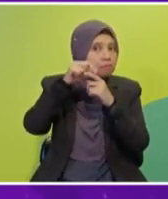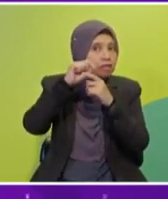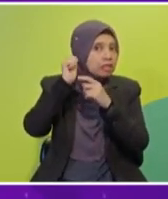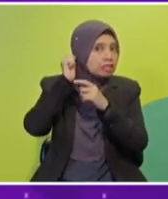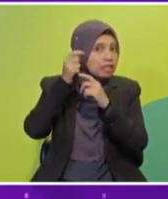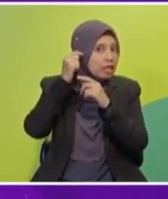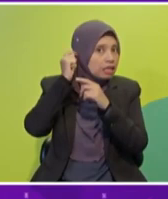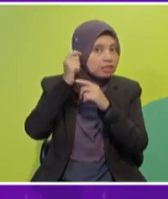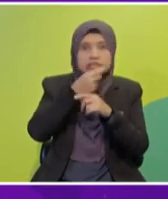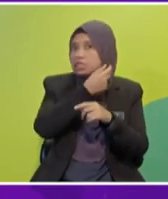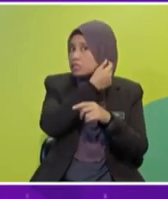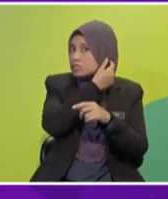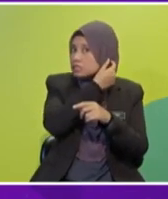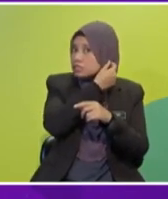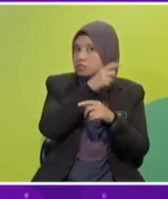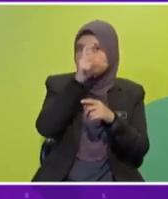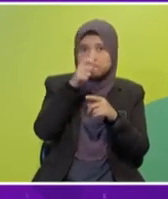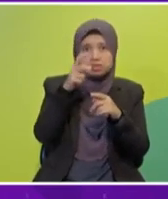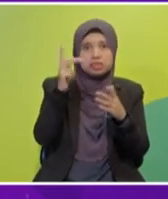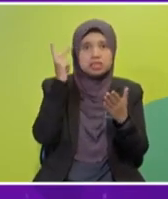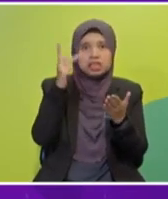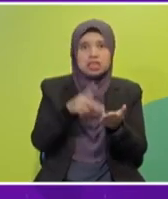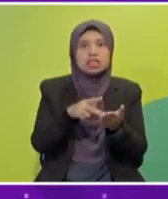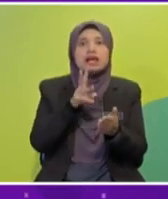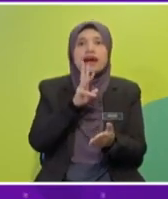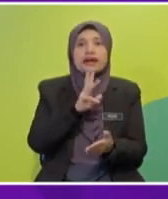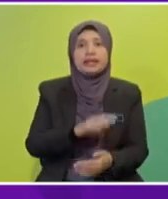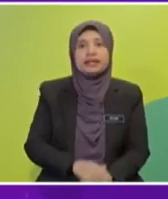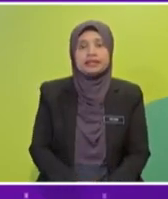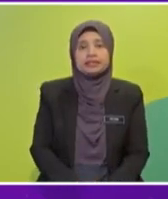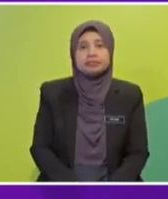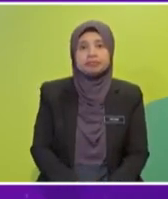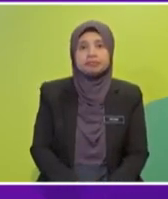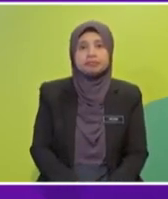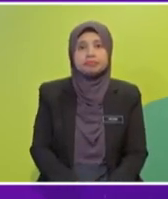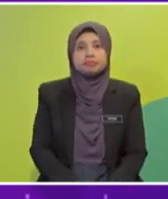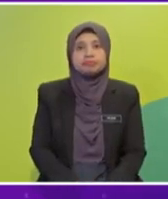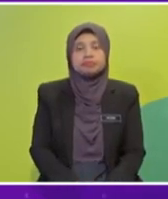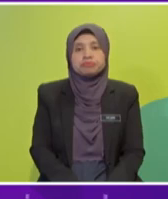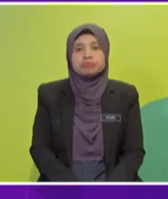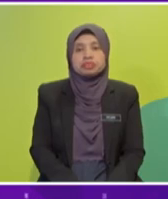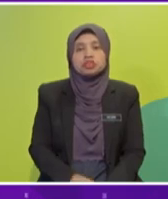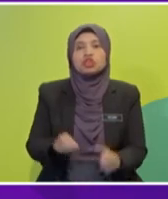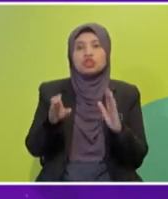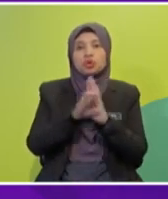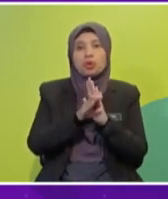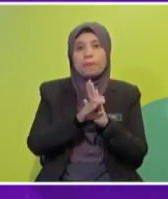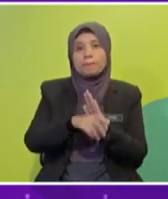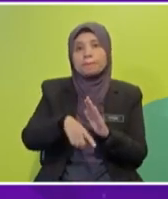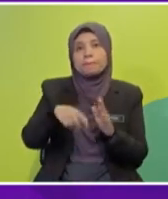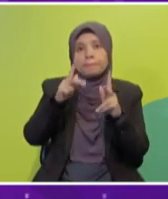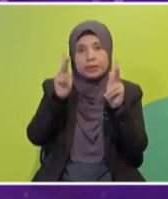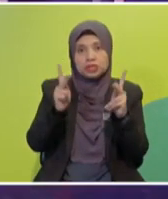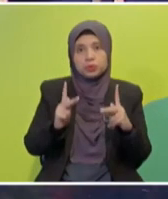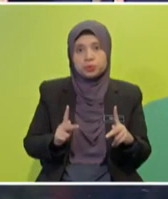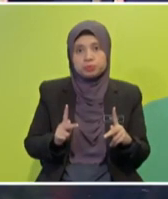kena perlu kena air aman. Contoh macam patung tu kan. Kita nak mandi semua kena rambut